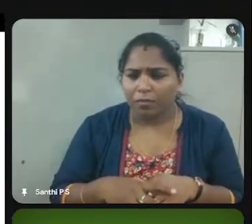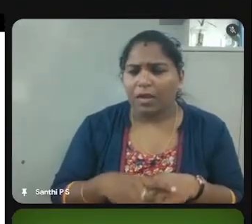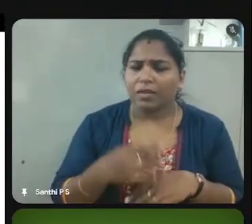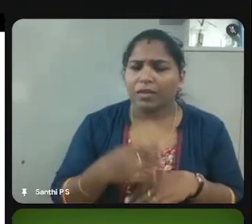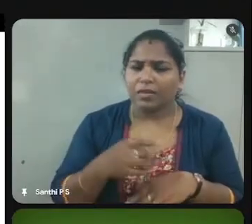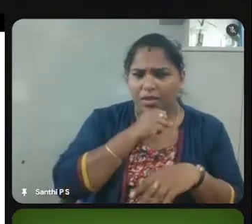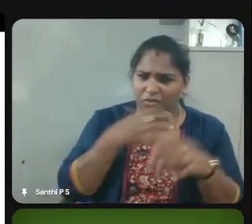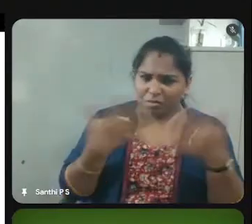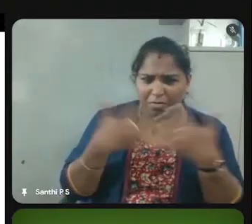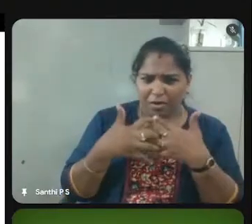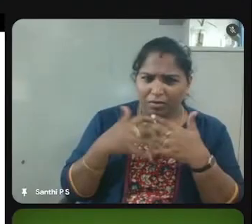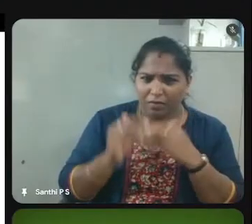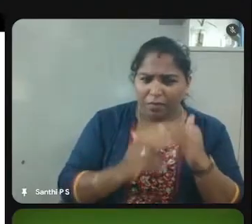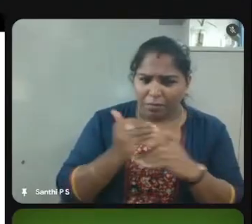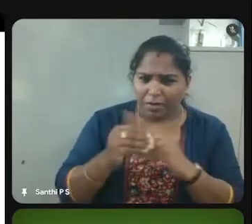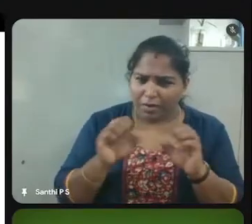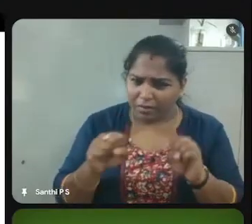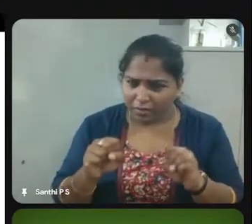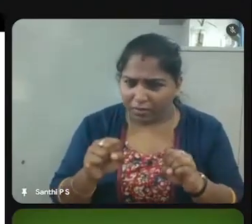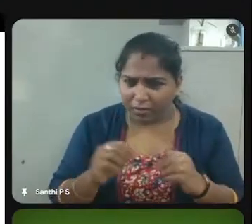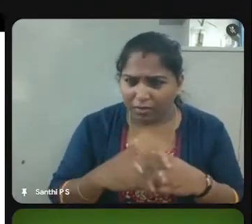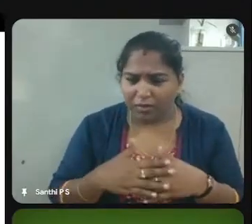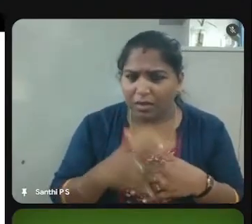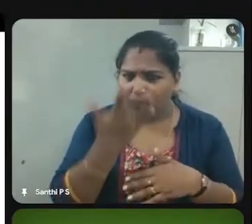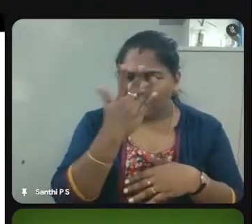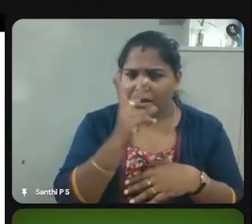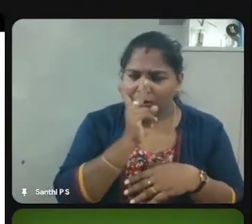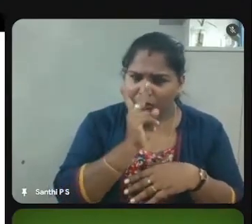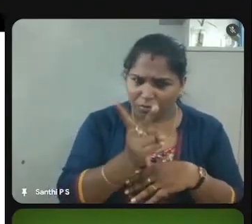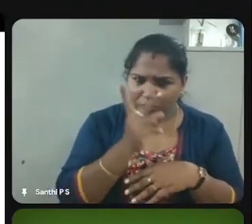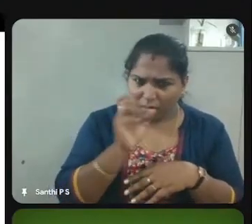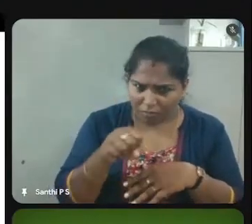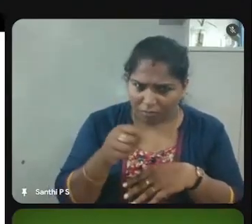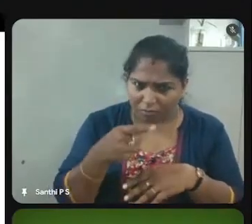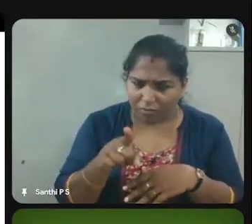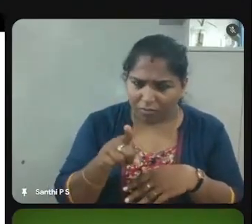പറ്റുമോ? അമ്മ ഉദ്ദേശിച്ചത് ഈ കണ്ണാടിയിൽ നോക്കി നിൽക്കുന്ന കാര്യമാണോ?